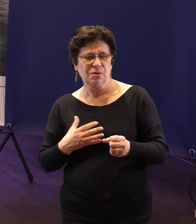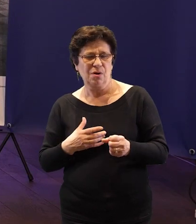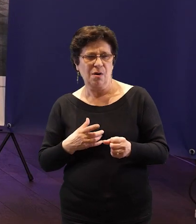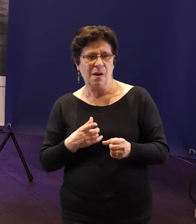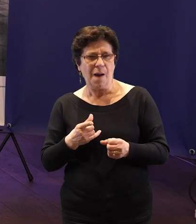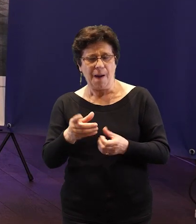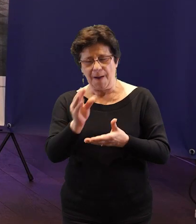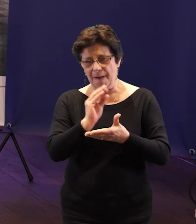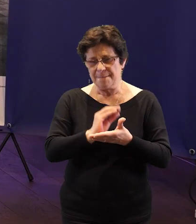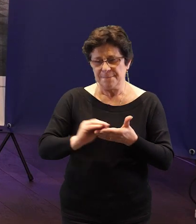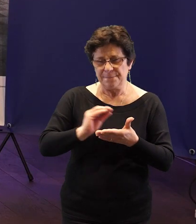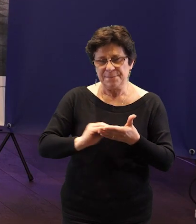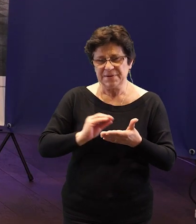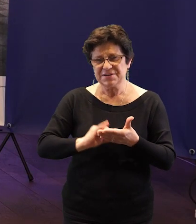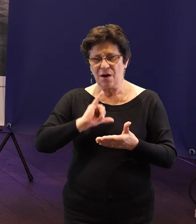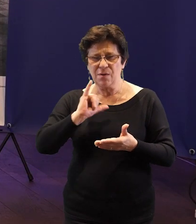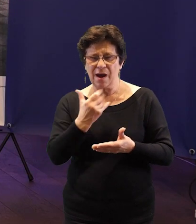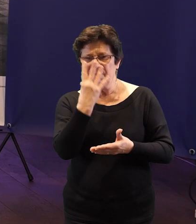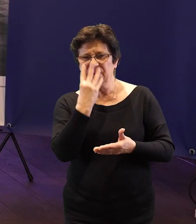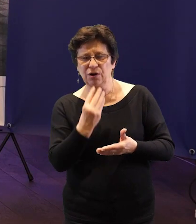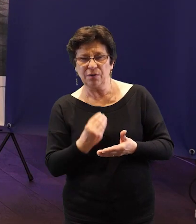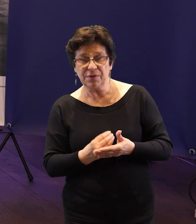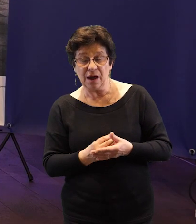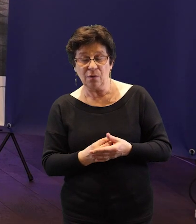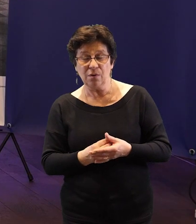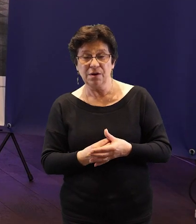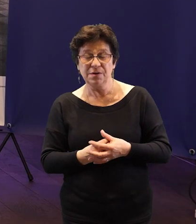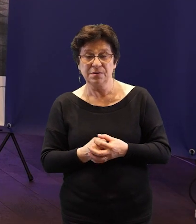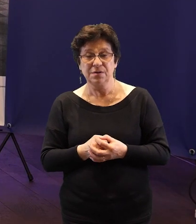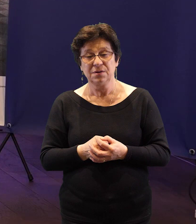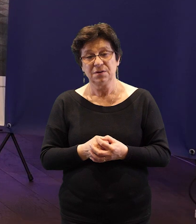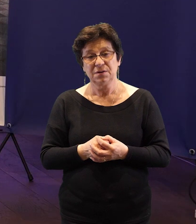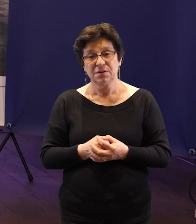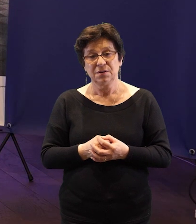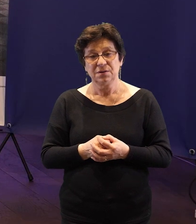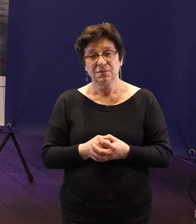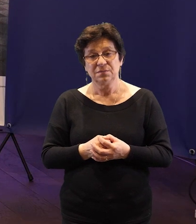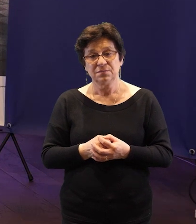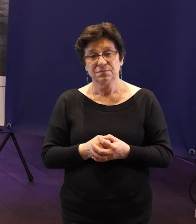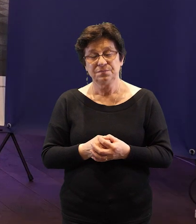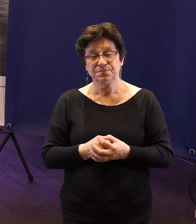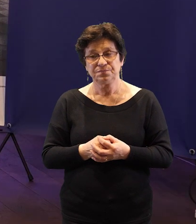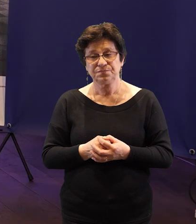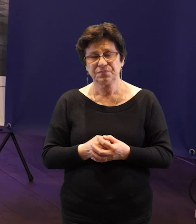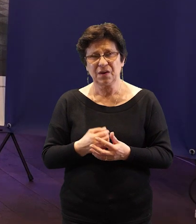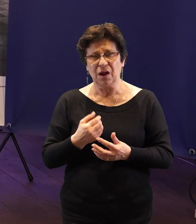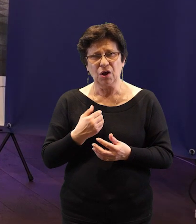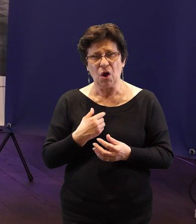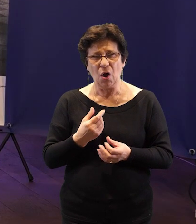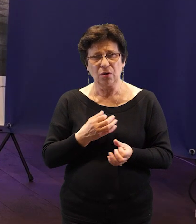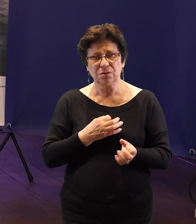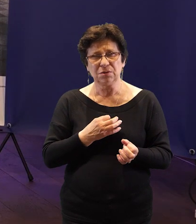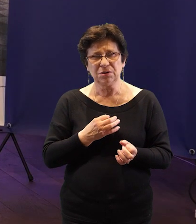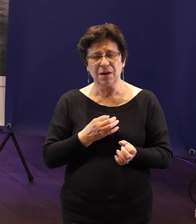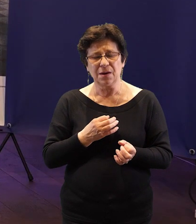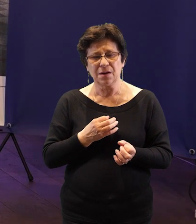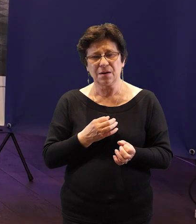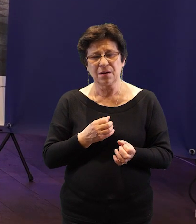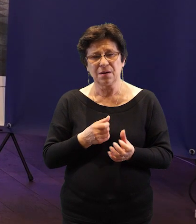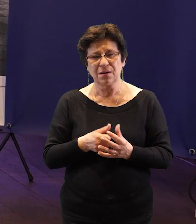Opisywał te konstrukcje, jak one wyglądały, ale przede wszystkim i to od razu wzbudziło moje